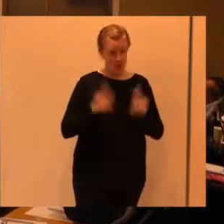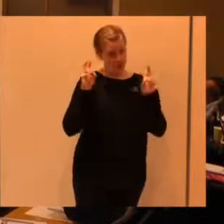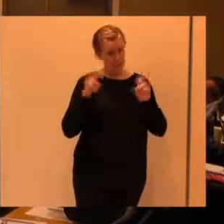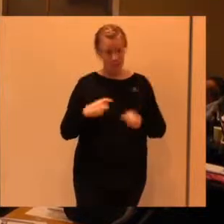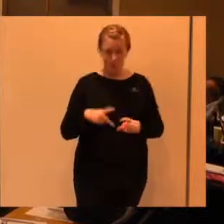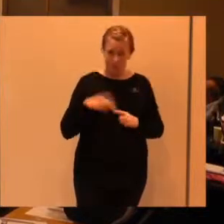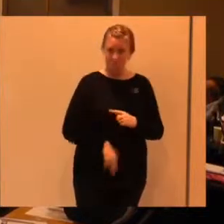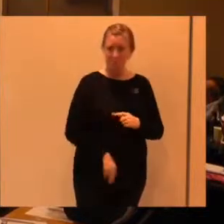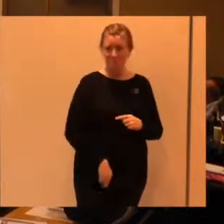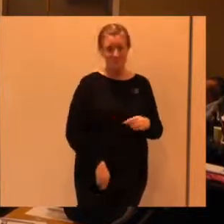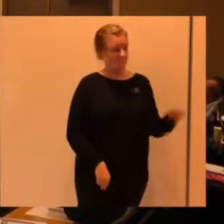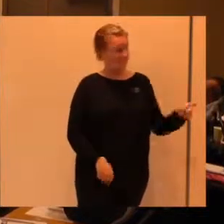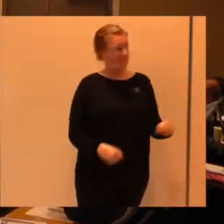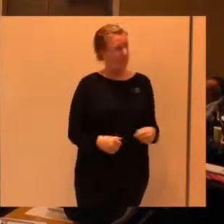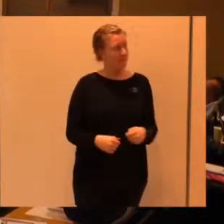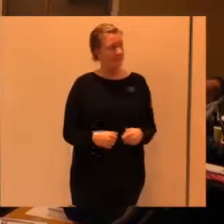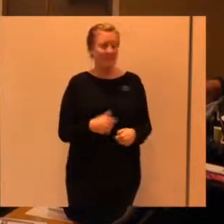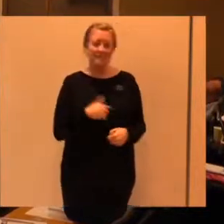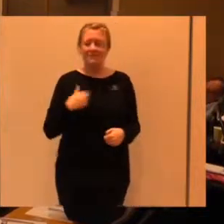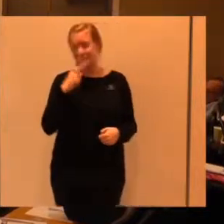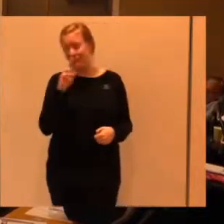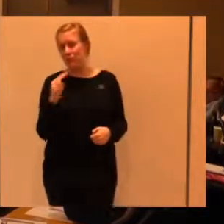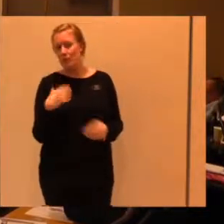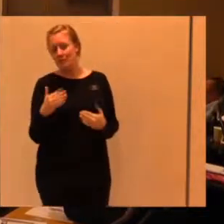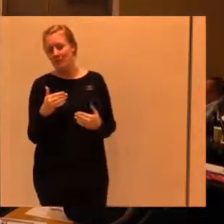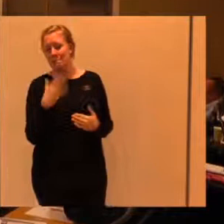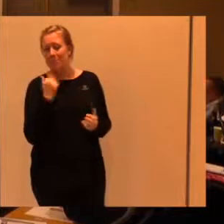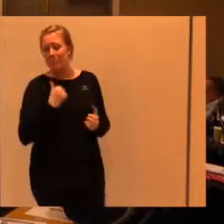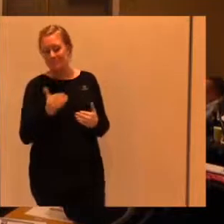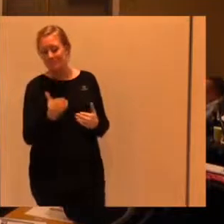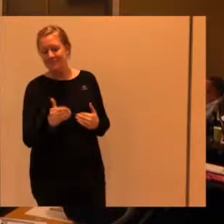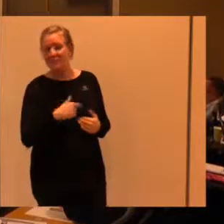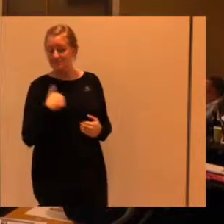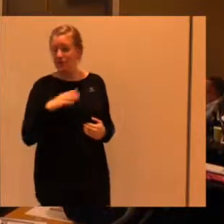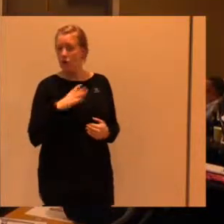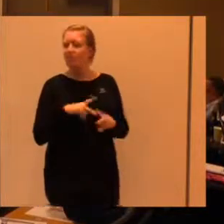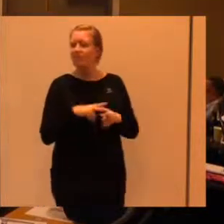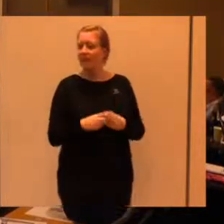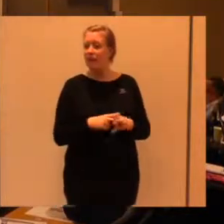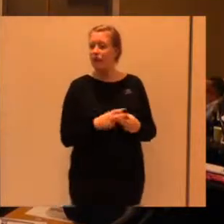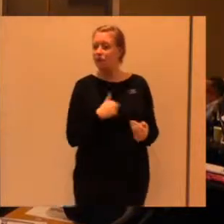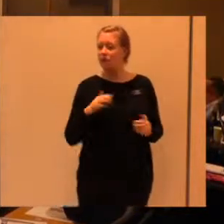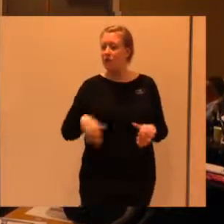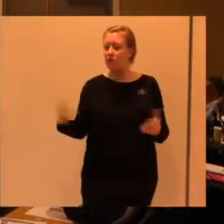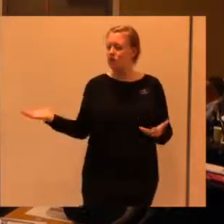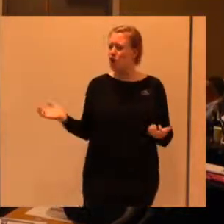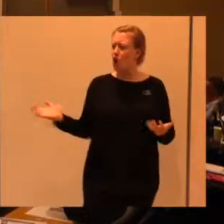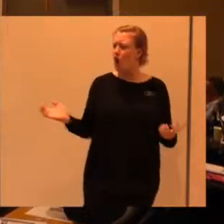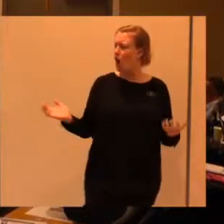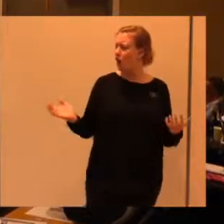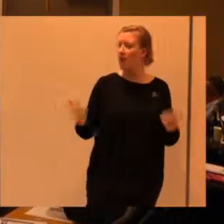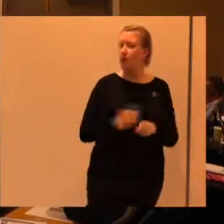så vädrar vi ju så här en ny gyllene tid. Här finns verktygen som vi kanske länge har saknat att